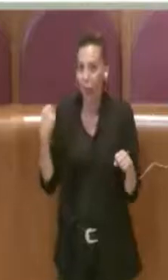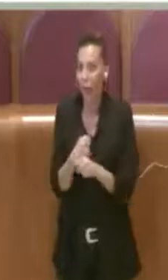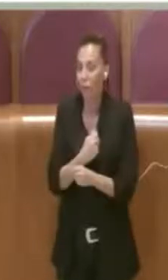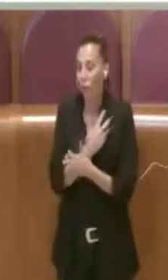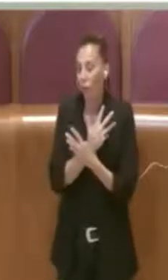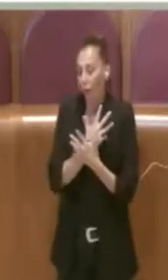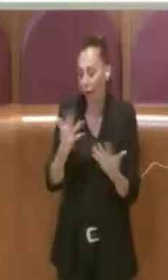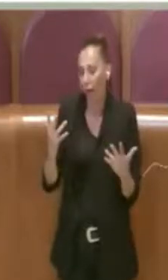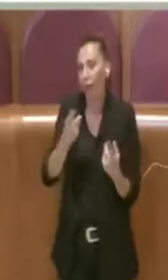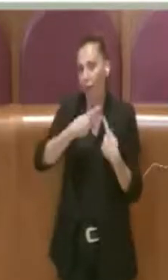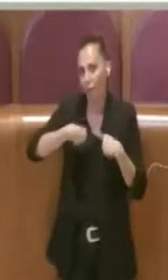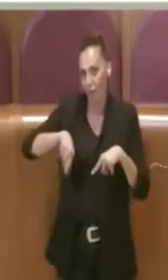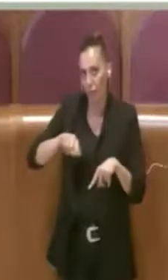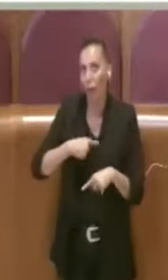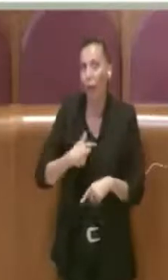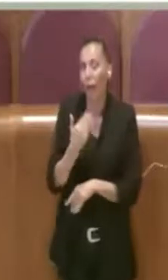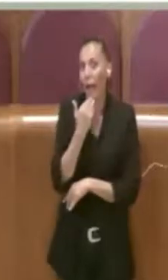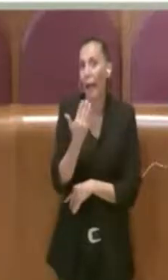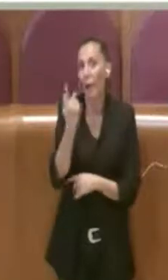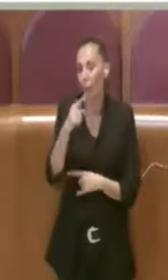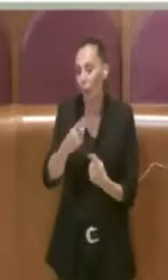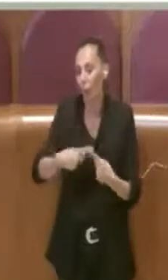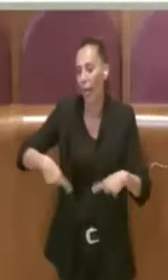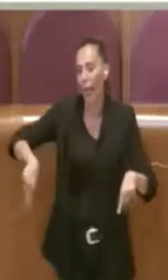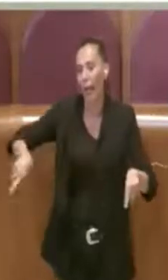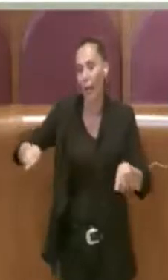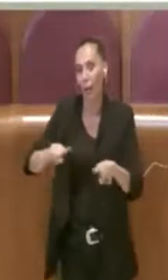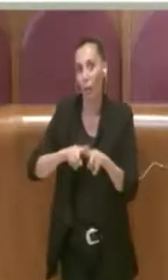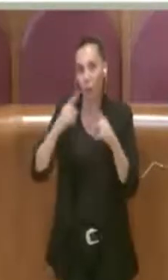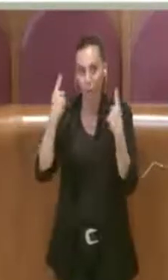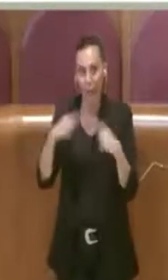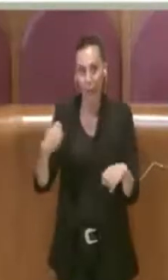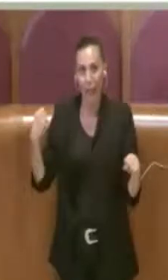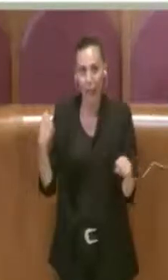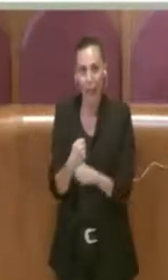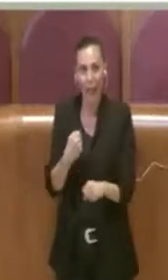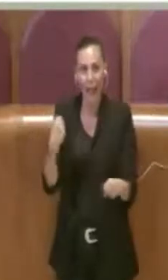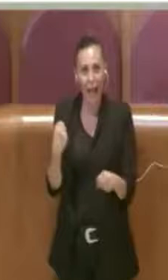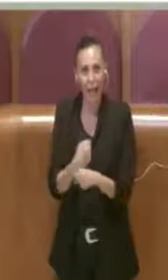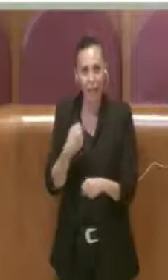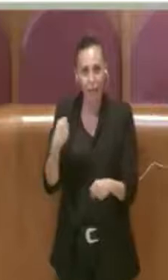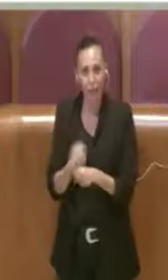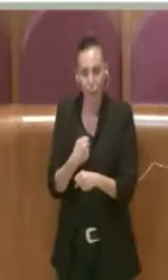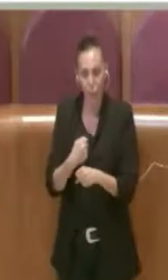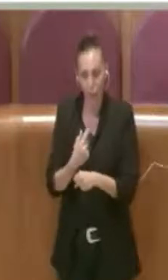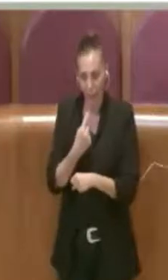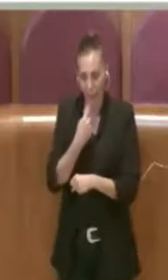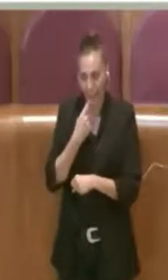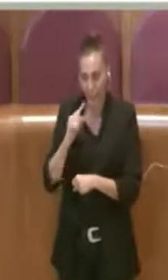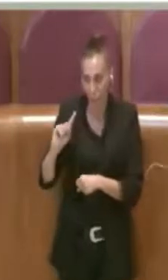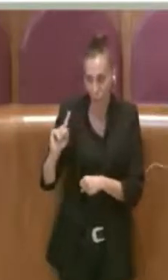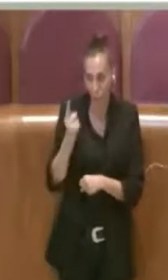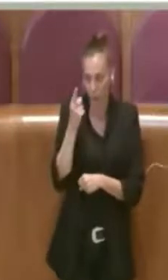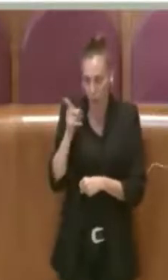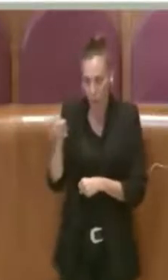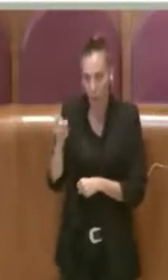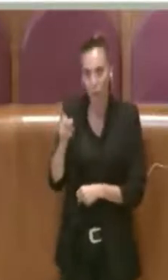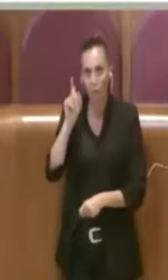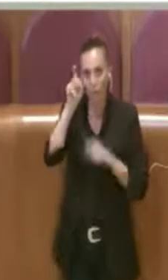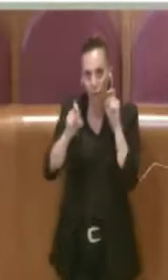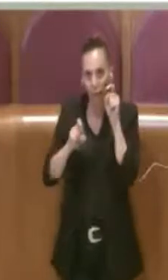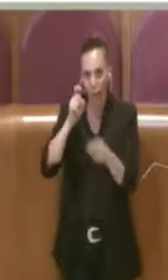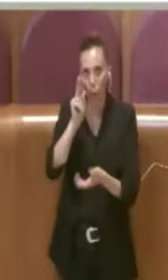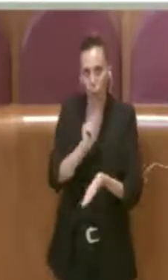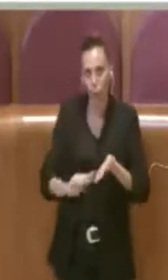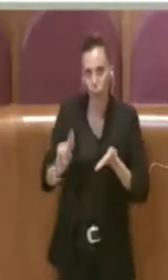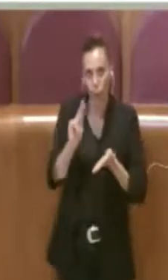l'Aula, finalmente ce l'abbiamo fatta perché questo lavoro è stato fatto soprattutto per gli uffici. Ringrazio quindi